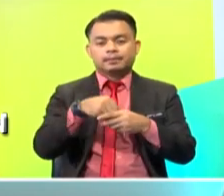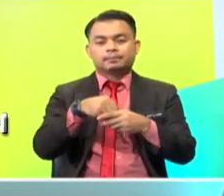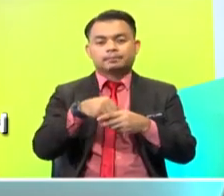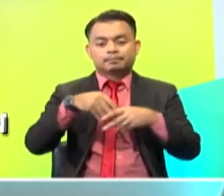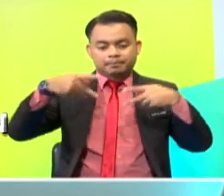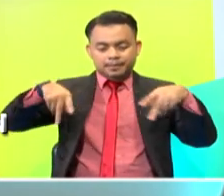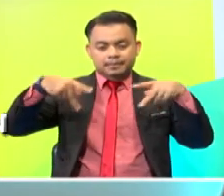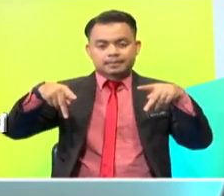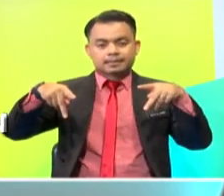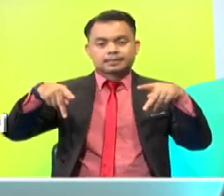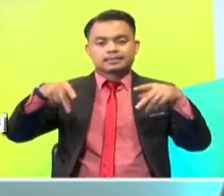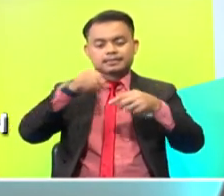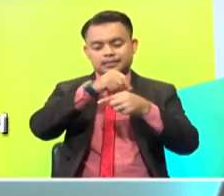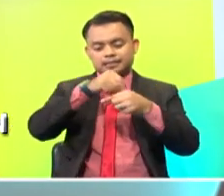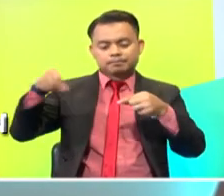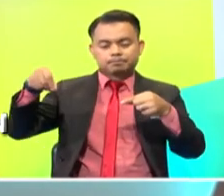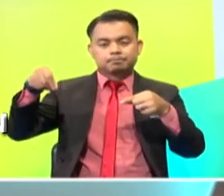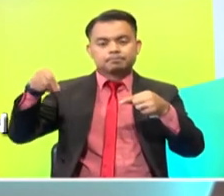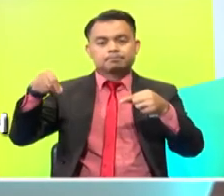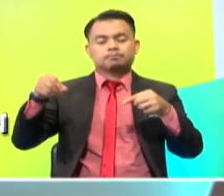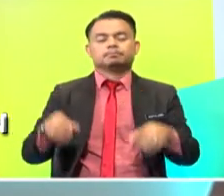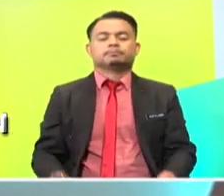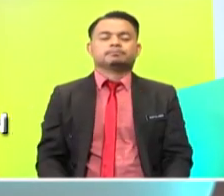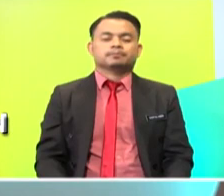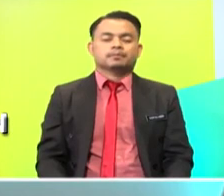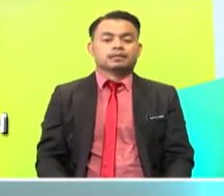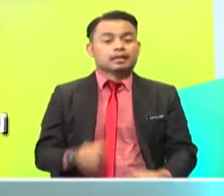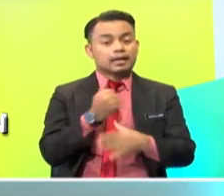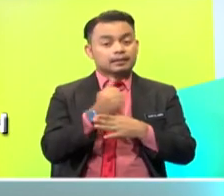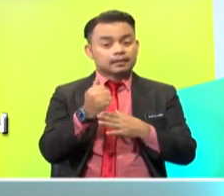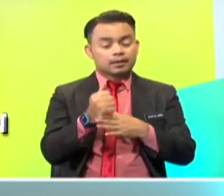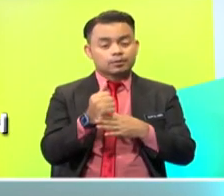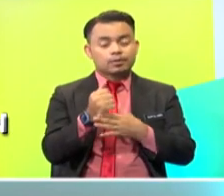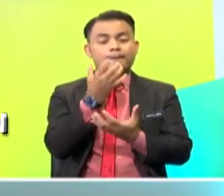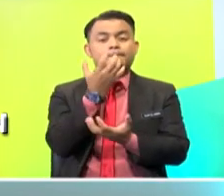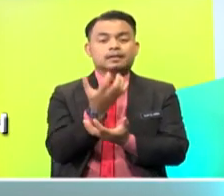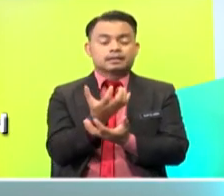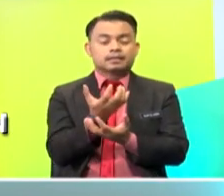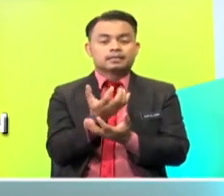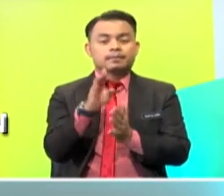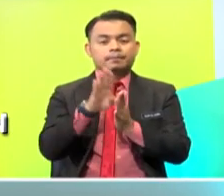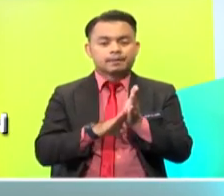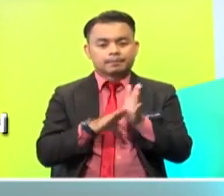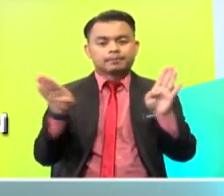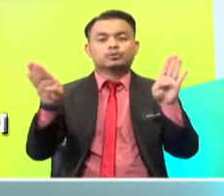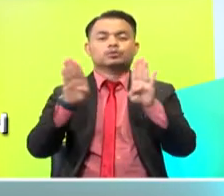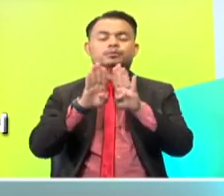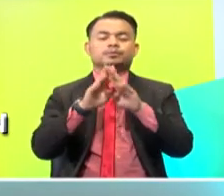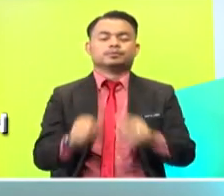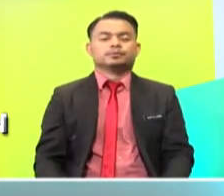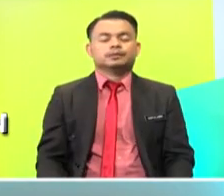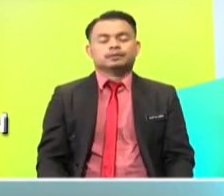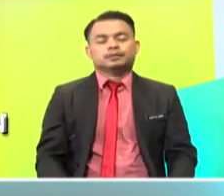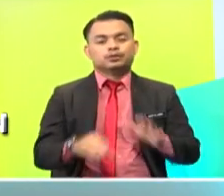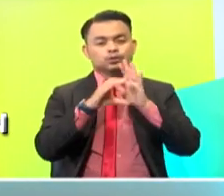atau bekas berpenutup oke di sini Cikgu ada soto